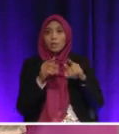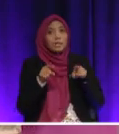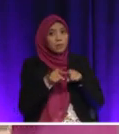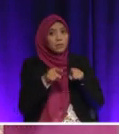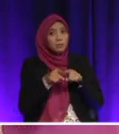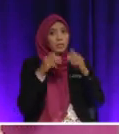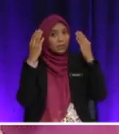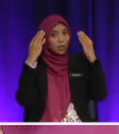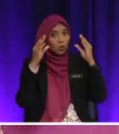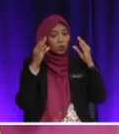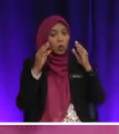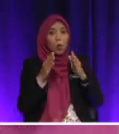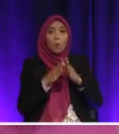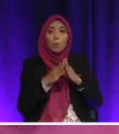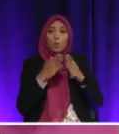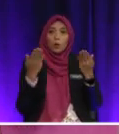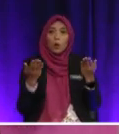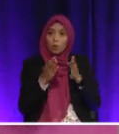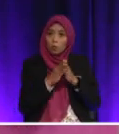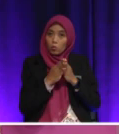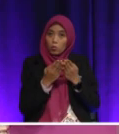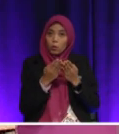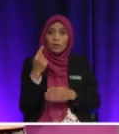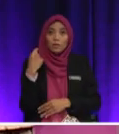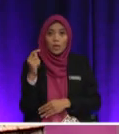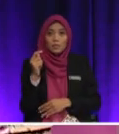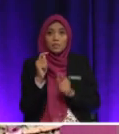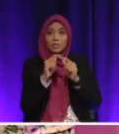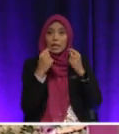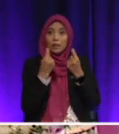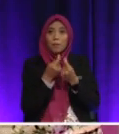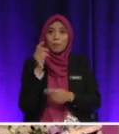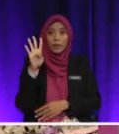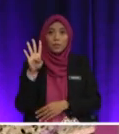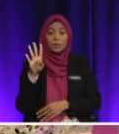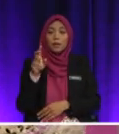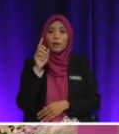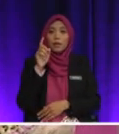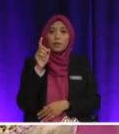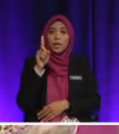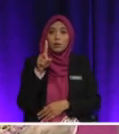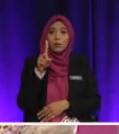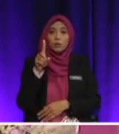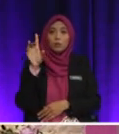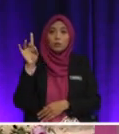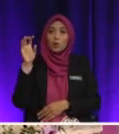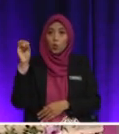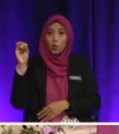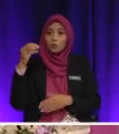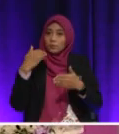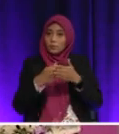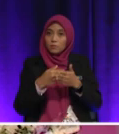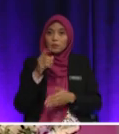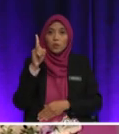Cikgu hari ini buka buku teks ya tingkat tempat mukosa 180 ya 180 sehingga